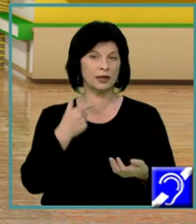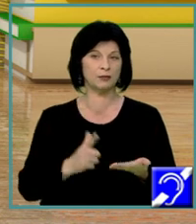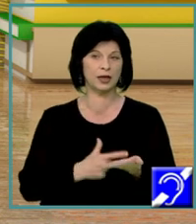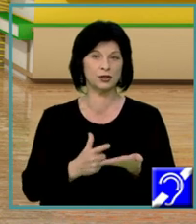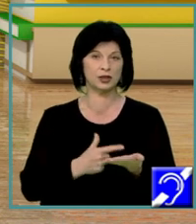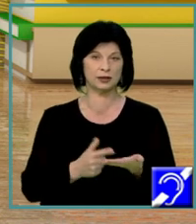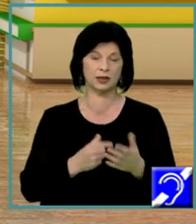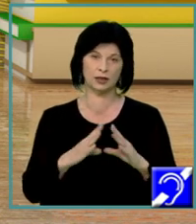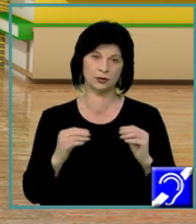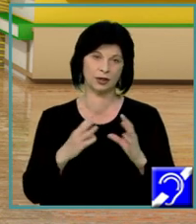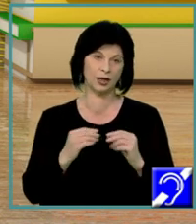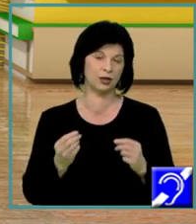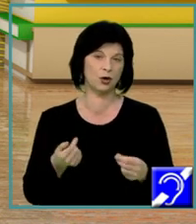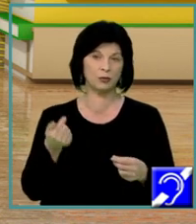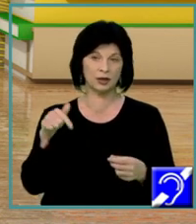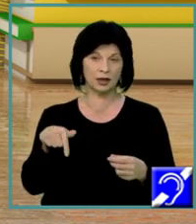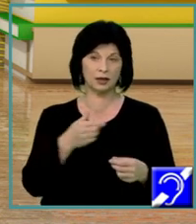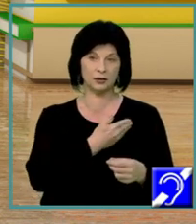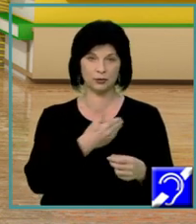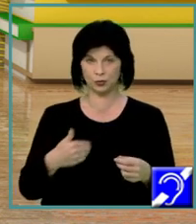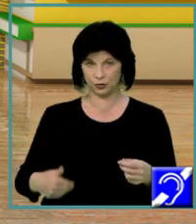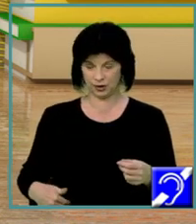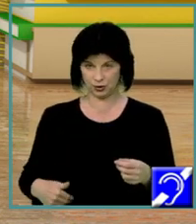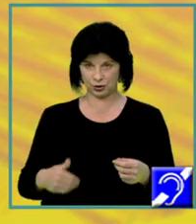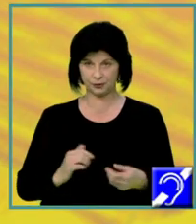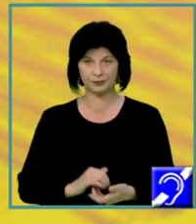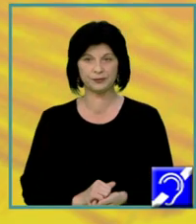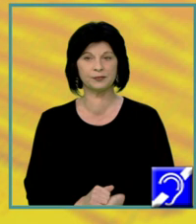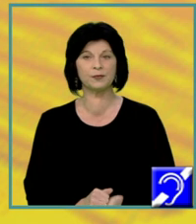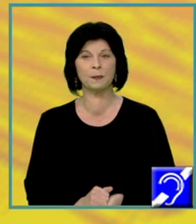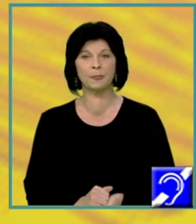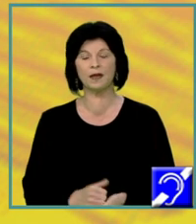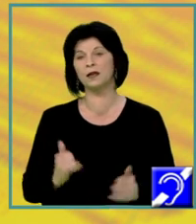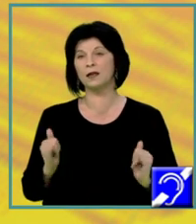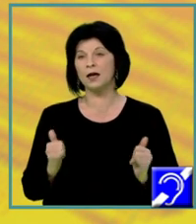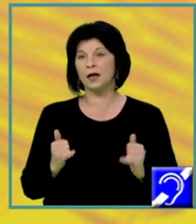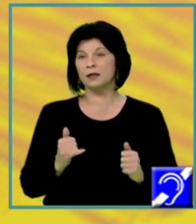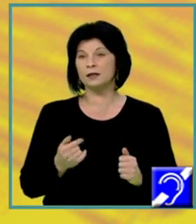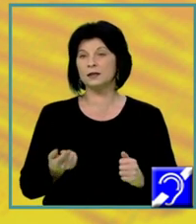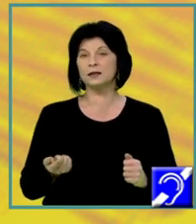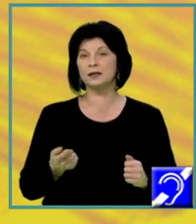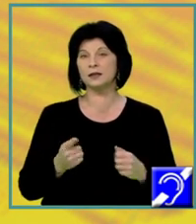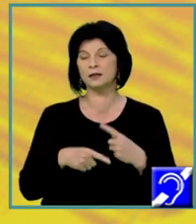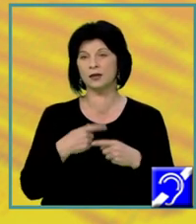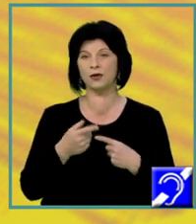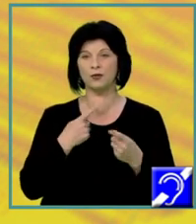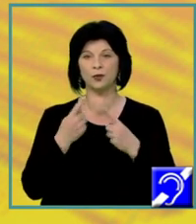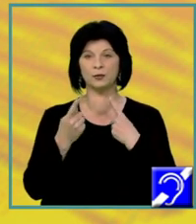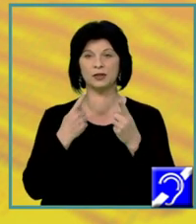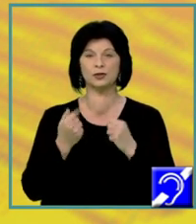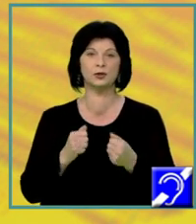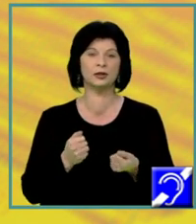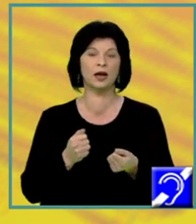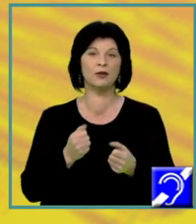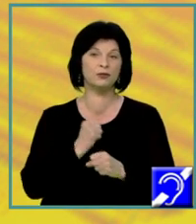Tehnic de Aeronautică Henry Coanda din București. Astăzi vom discuta, vom lucra împreună